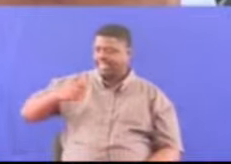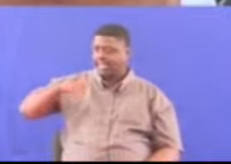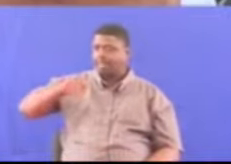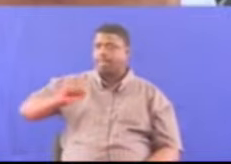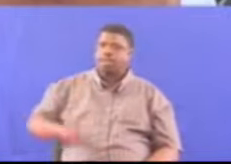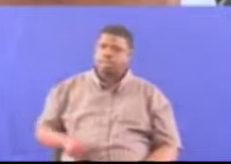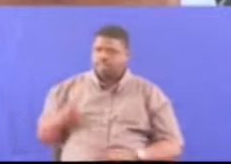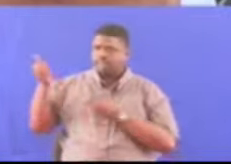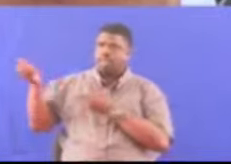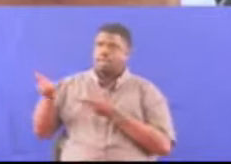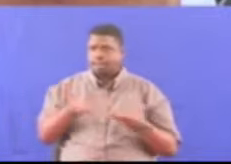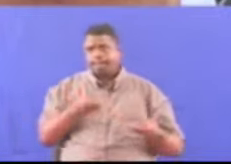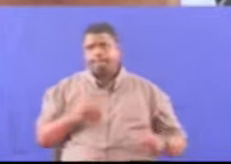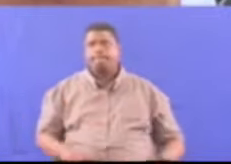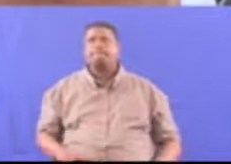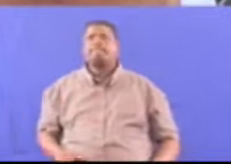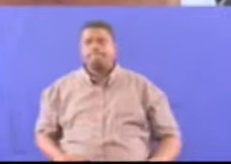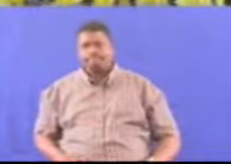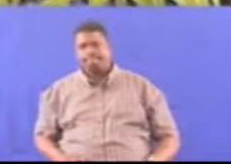Karibu sana.